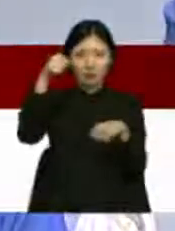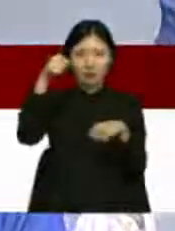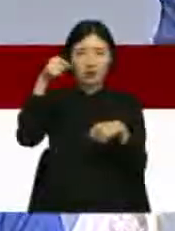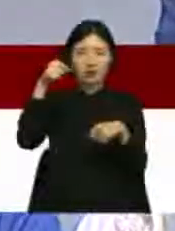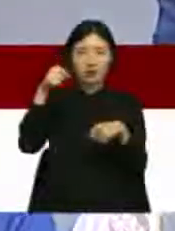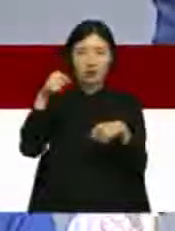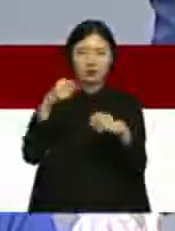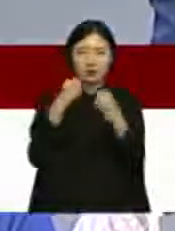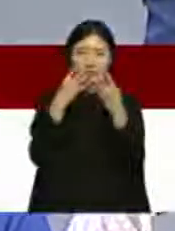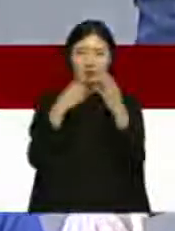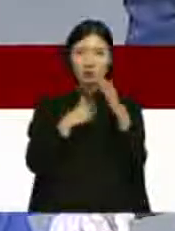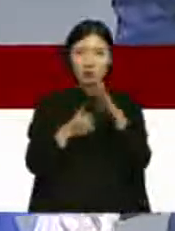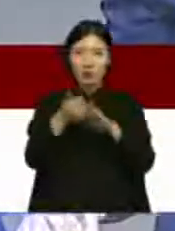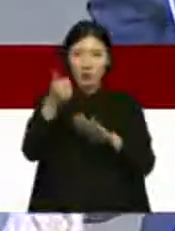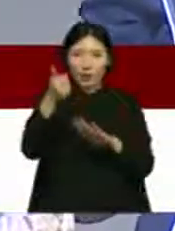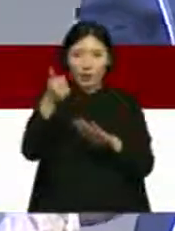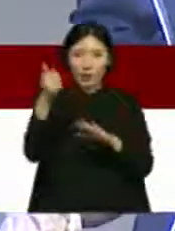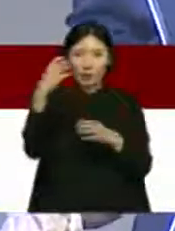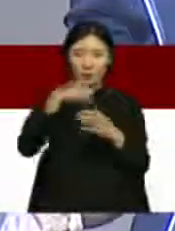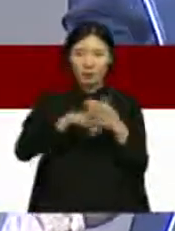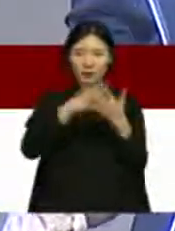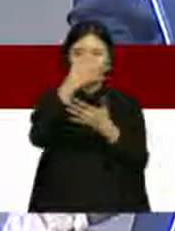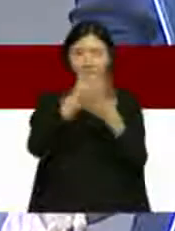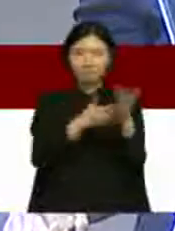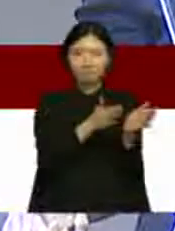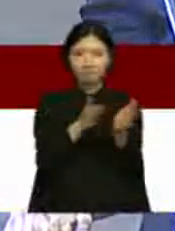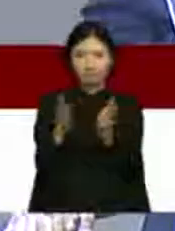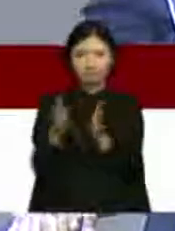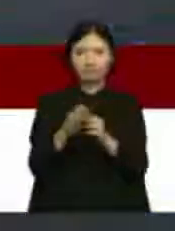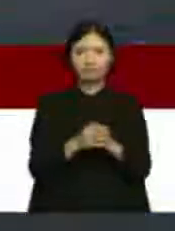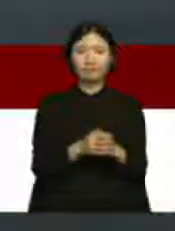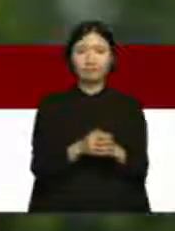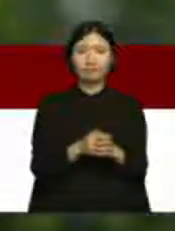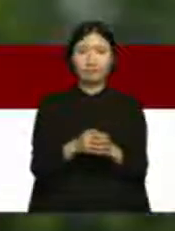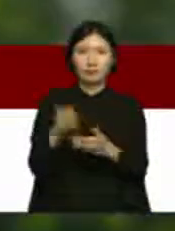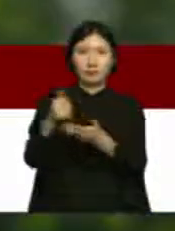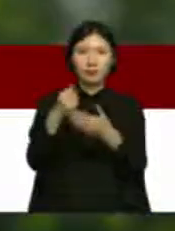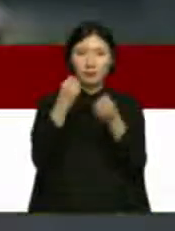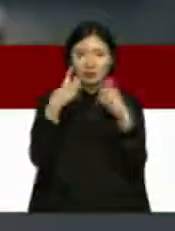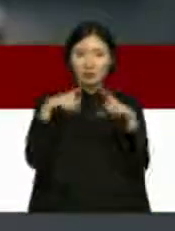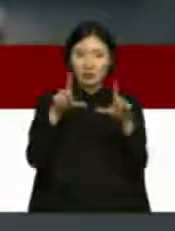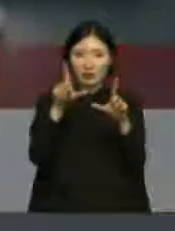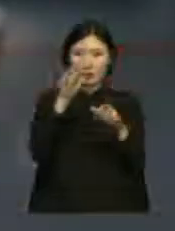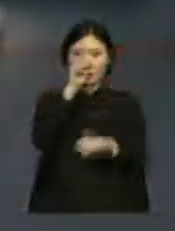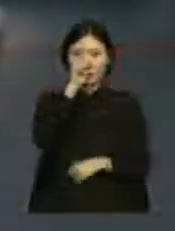주민들의 새해 소망을 담은 영상 등을 준비했다고 밝혔습니다. 내빈들의 새해